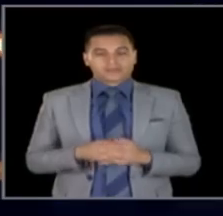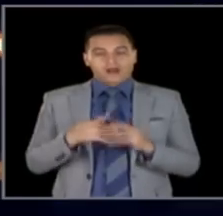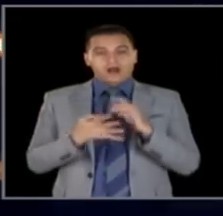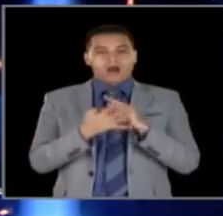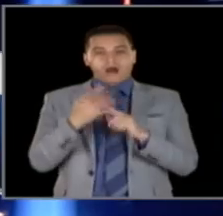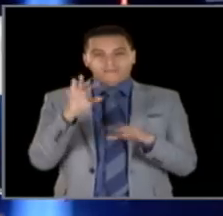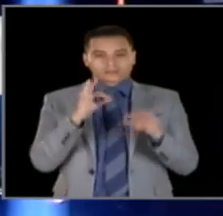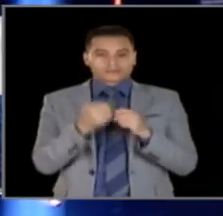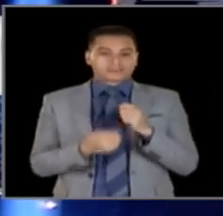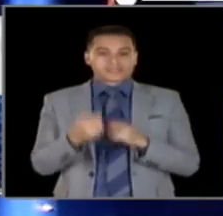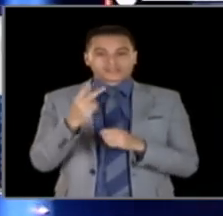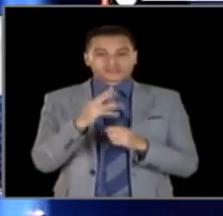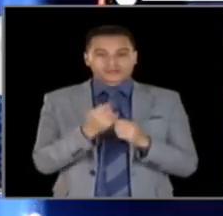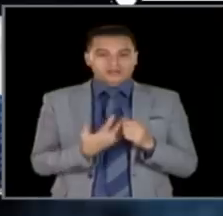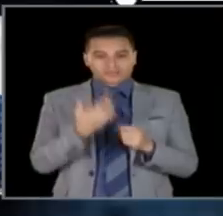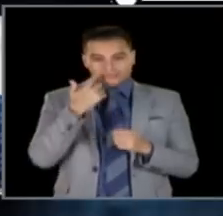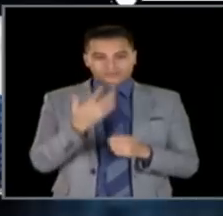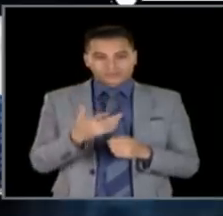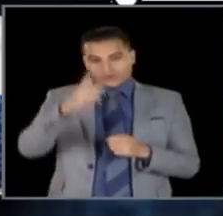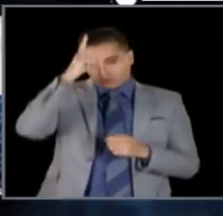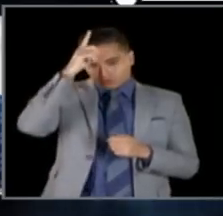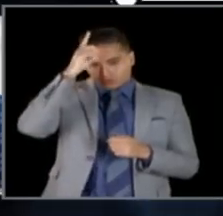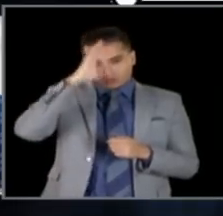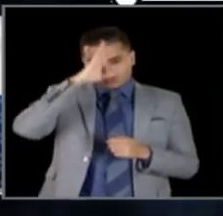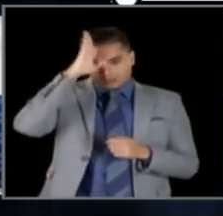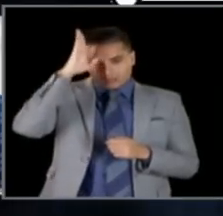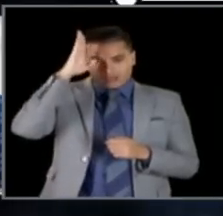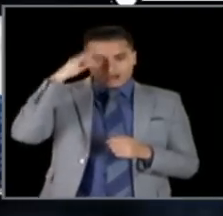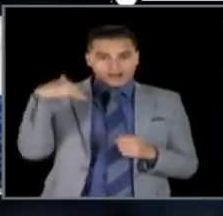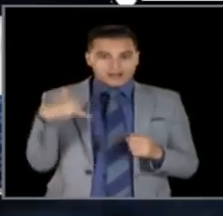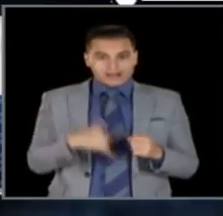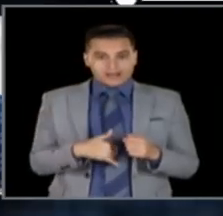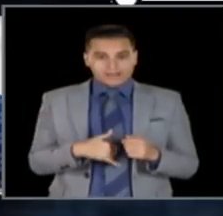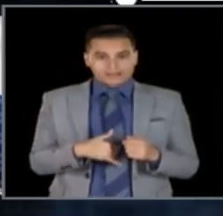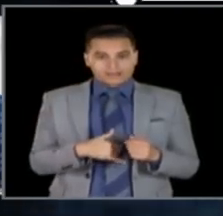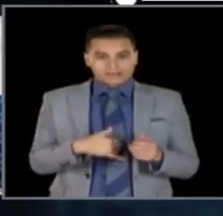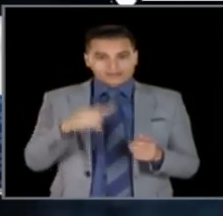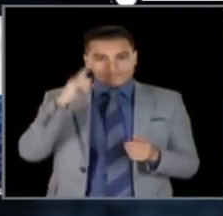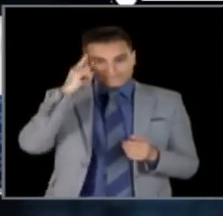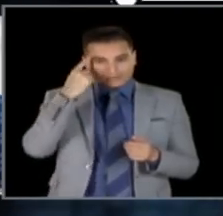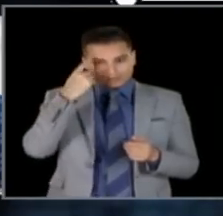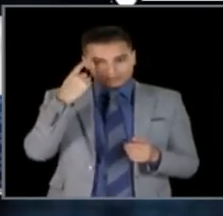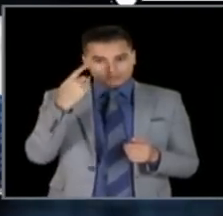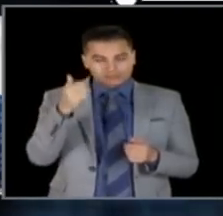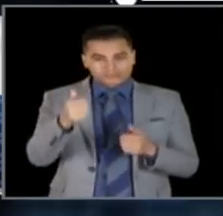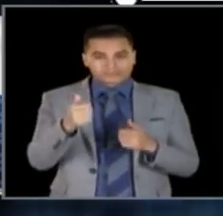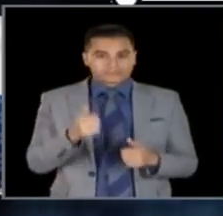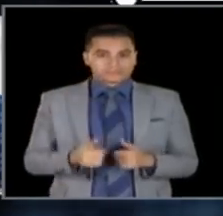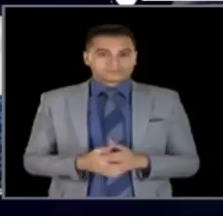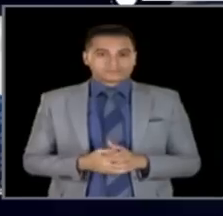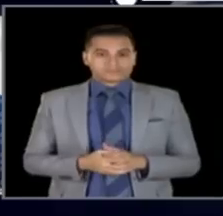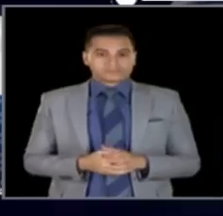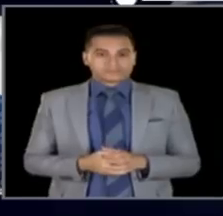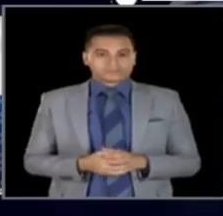أربع اختيارات بزائد 20 أو ناقص 10: الأردن، العراق، اليمن،